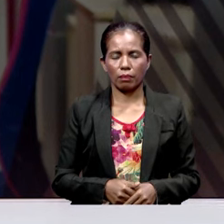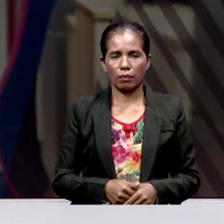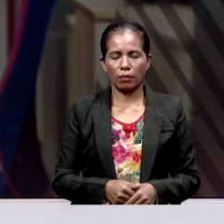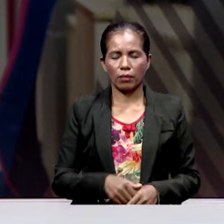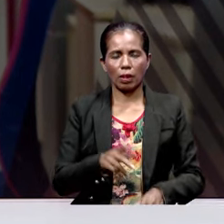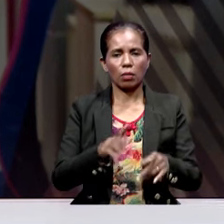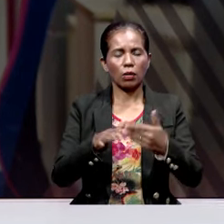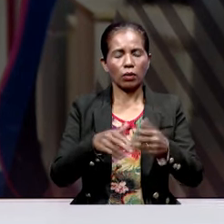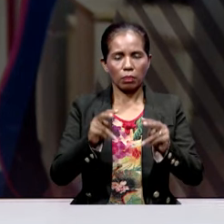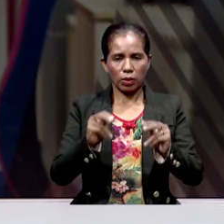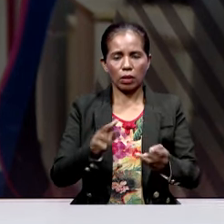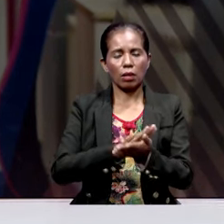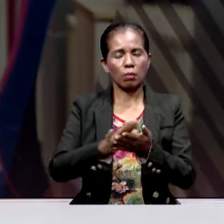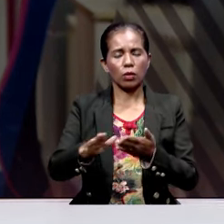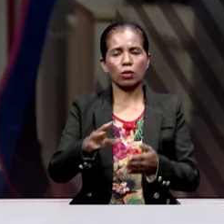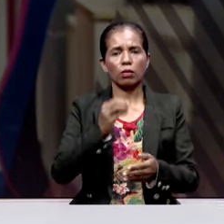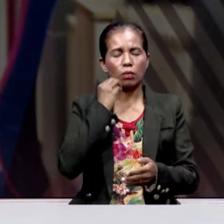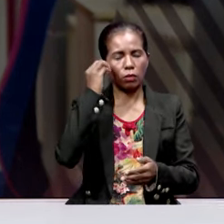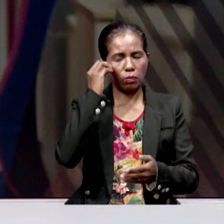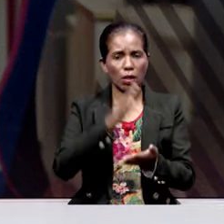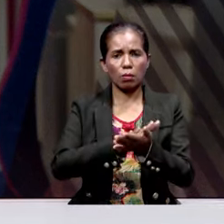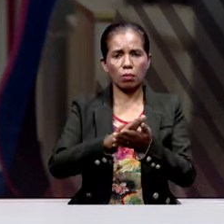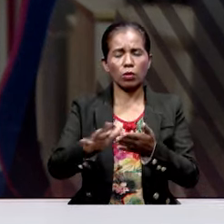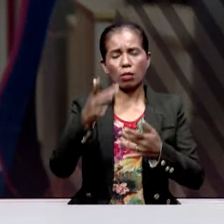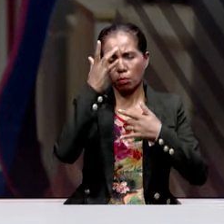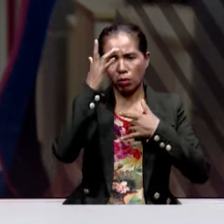Cidadão Ruto, precisamos uma de prevenir vírus de chikungunya.